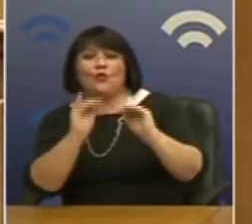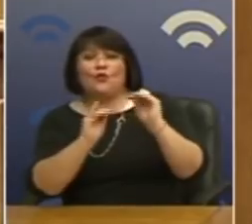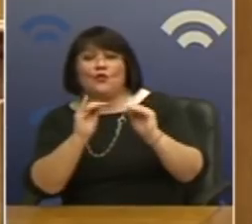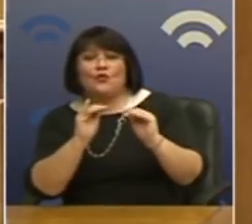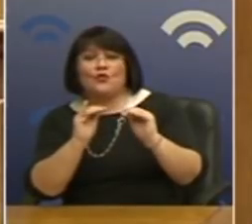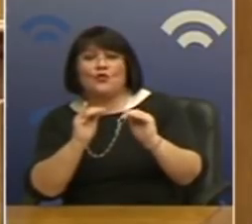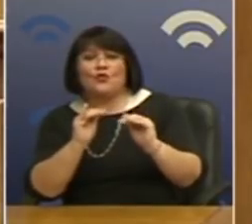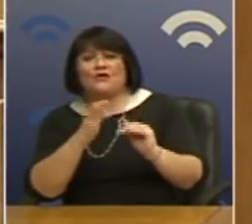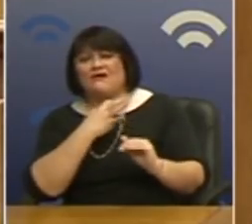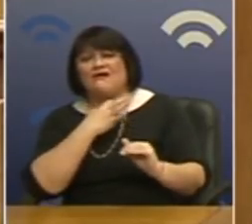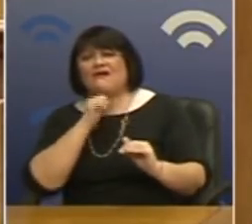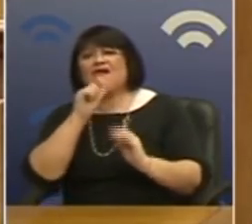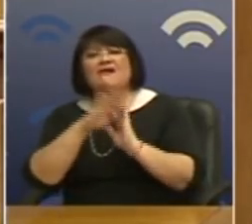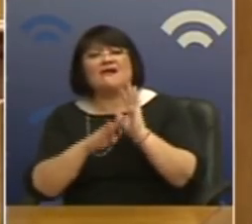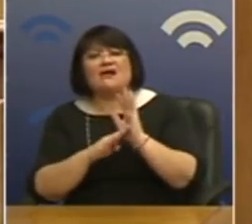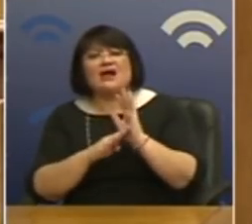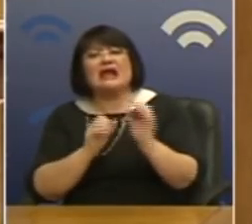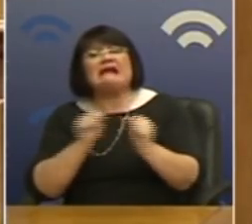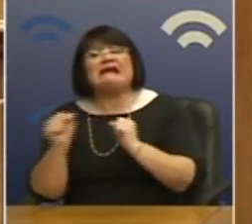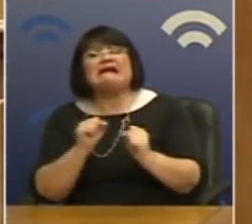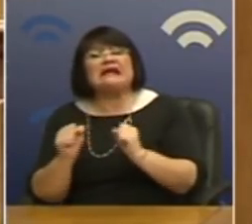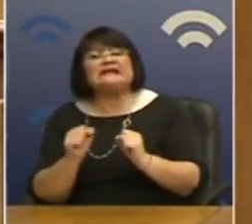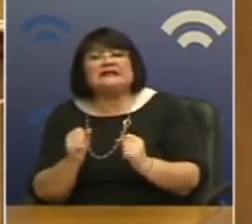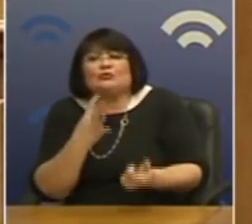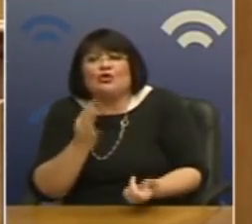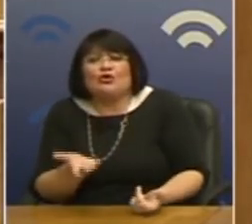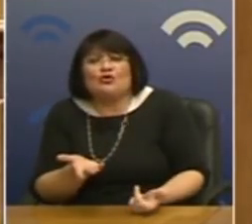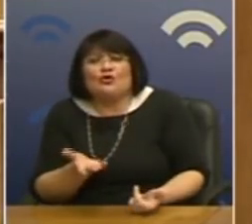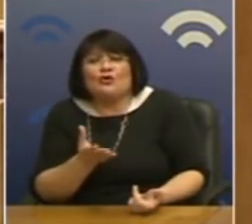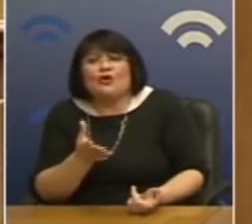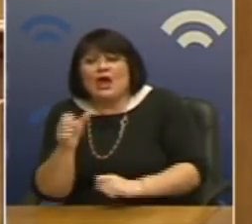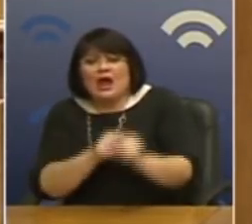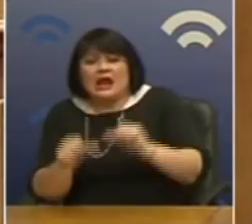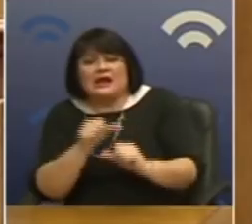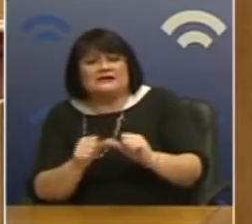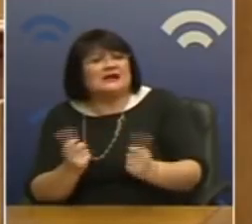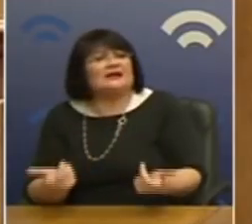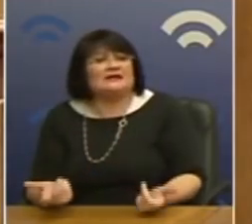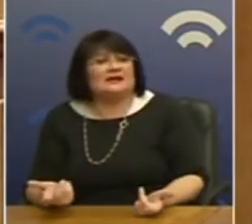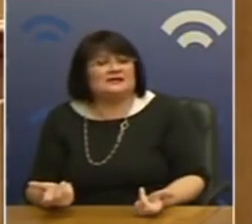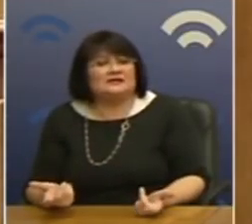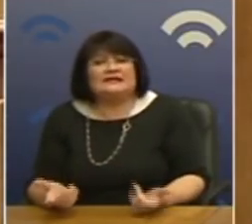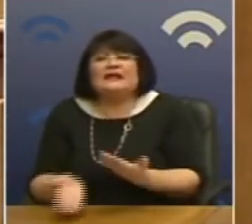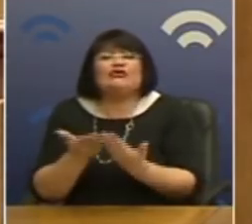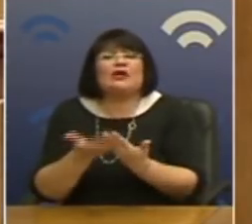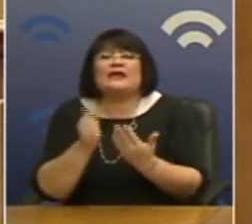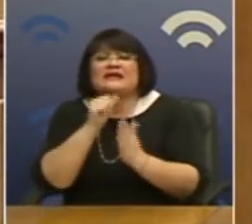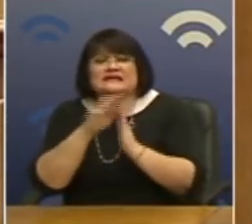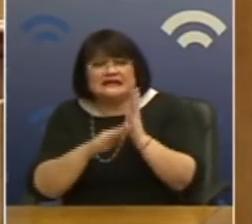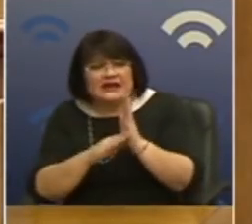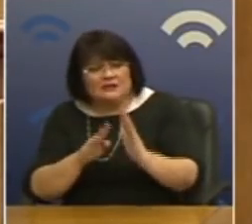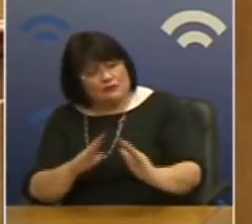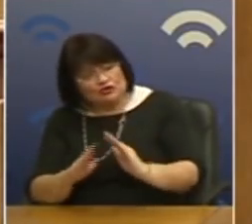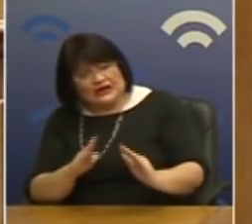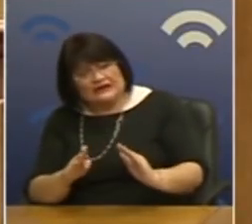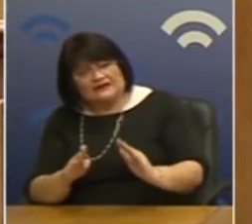του Συντάγματος στην περίοδο της κρίσης? Γιατί το ερώτημα δεν αφορά το αν το Σύνταγμα